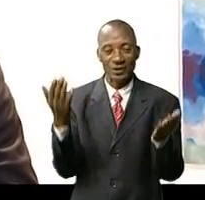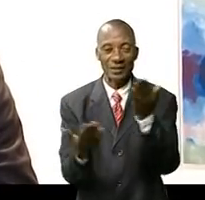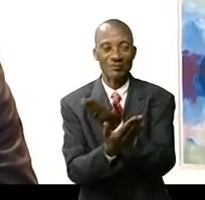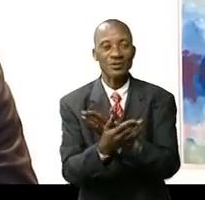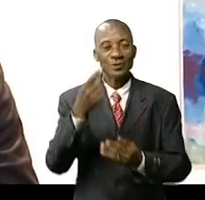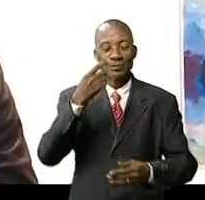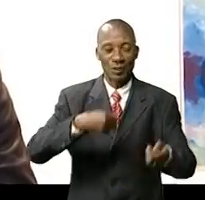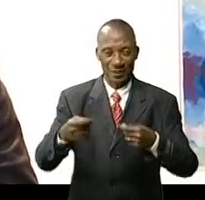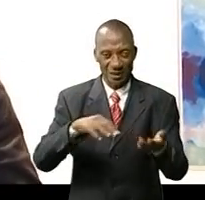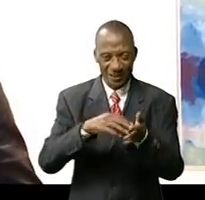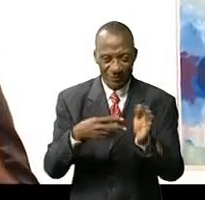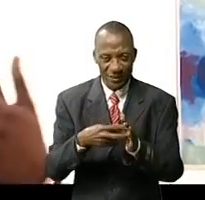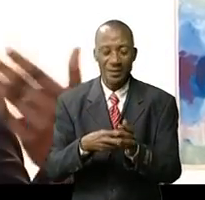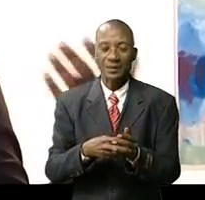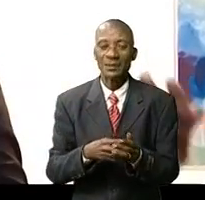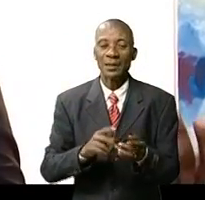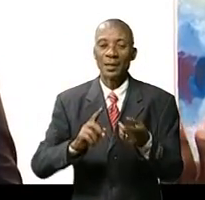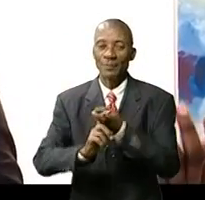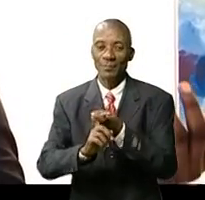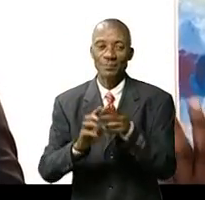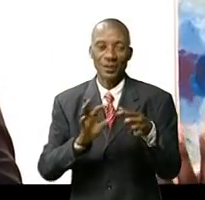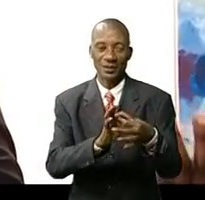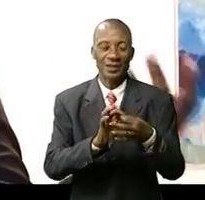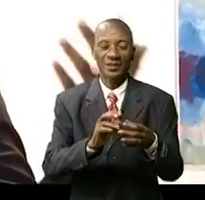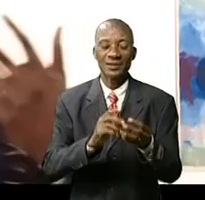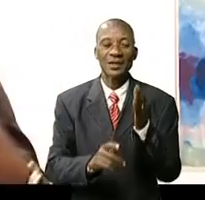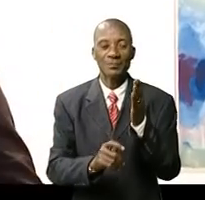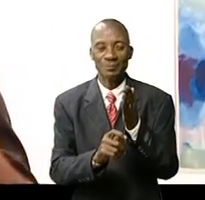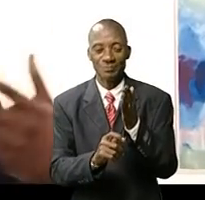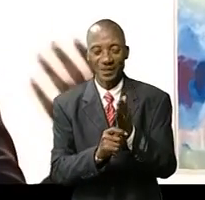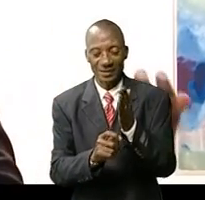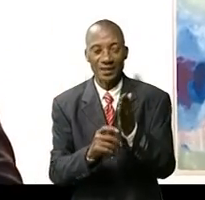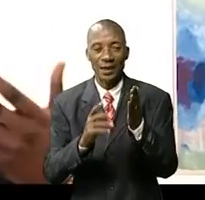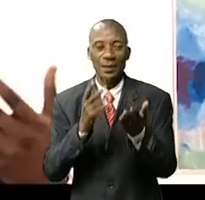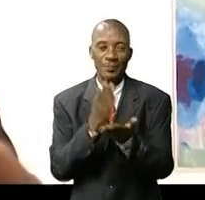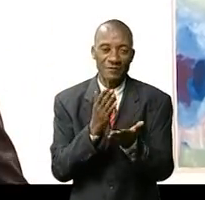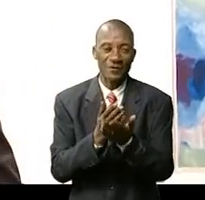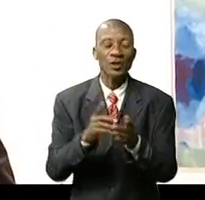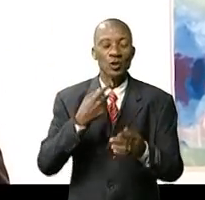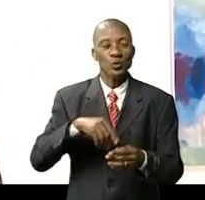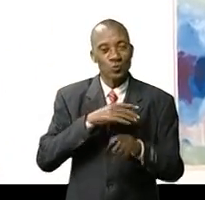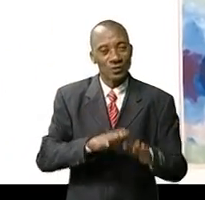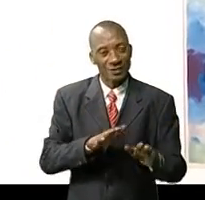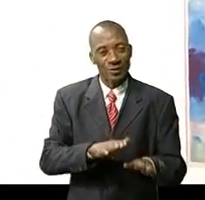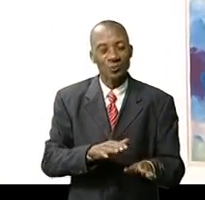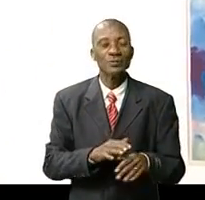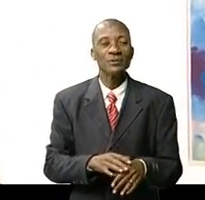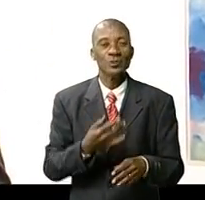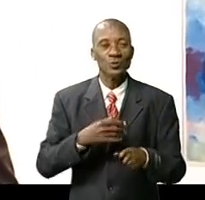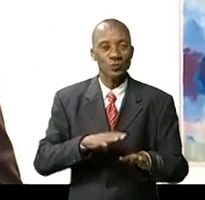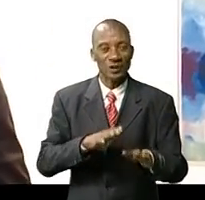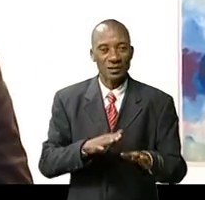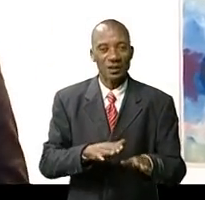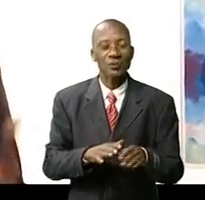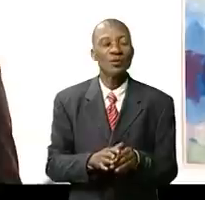partenariats publics-privés. Nous devons attendre l'avis des non-objections qui viendraient, n'est-ce pas, de l'instance